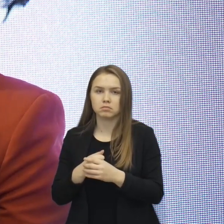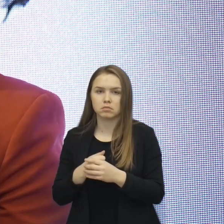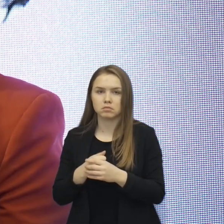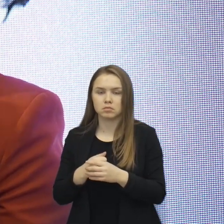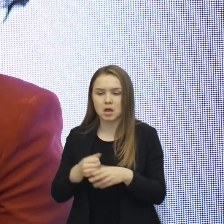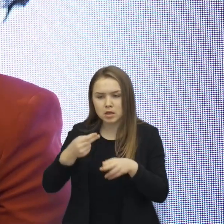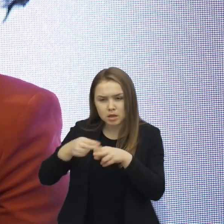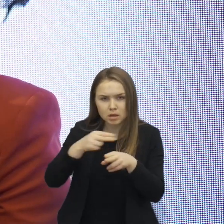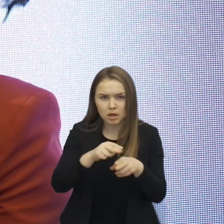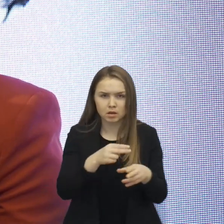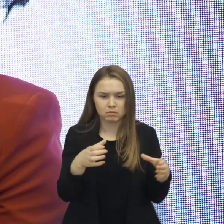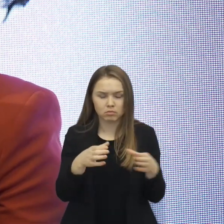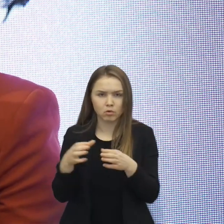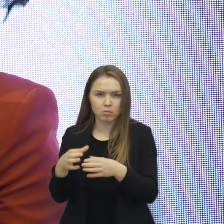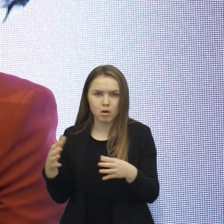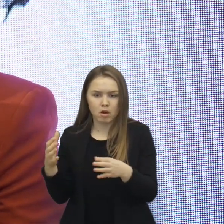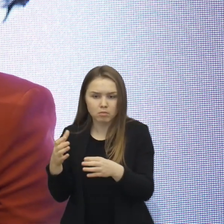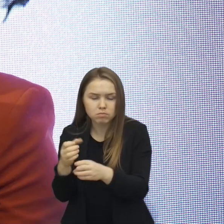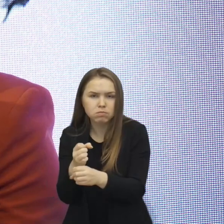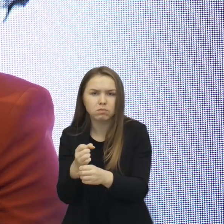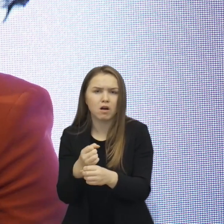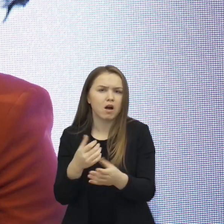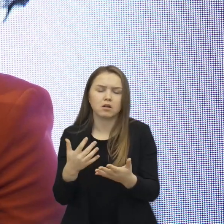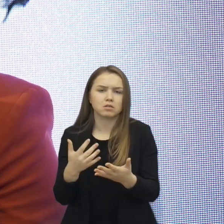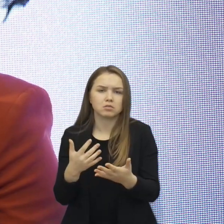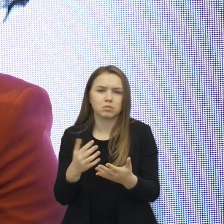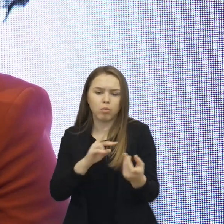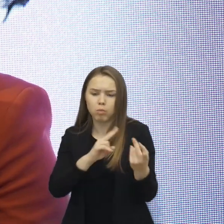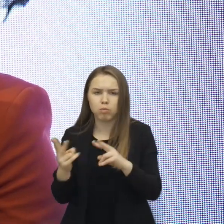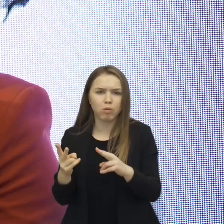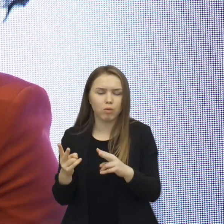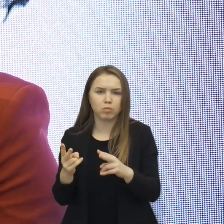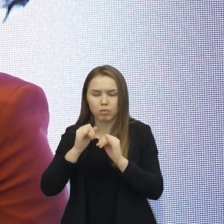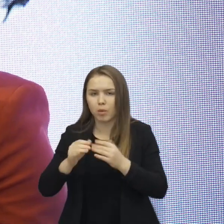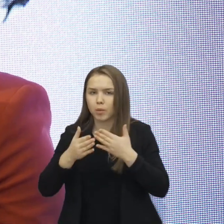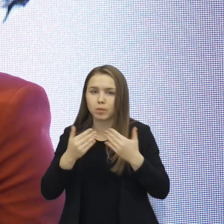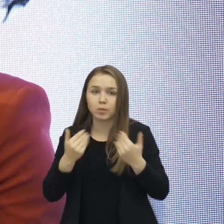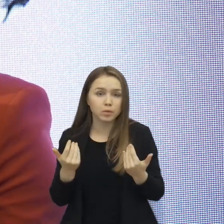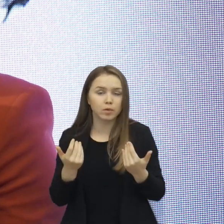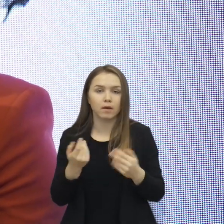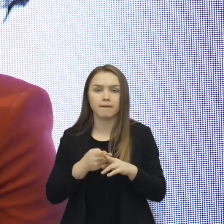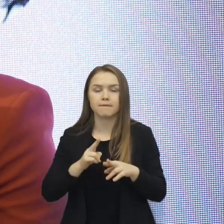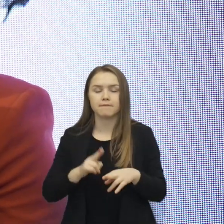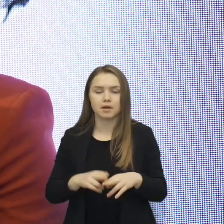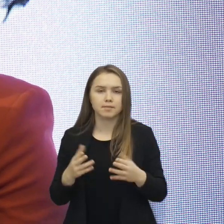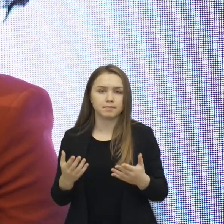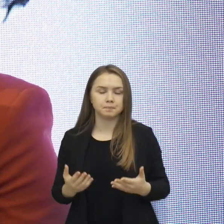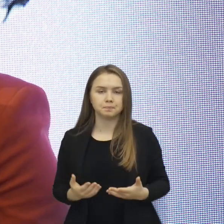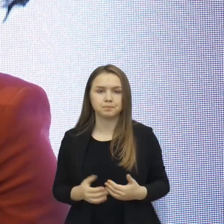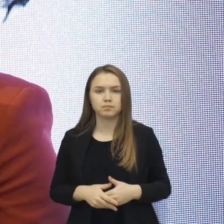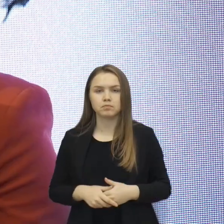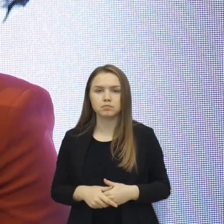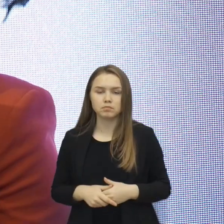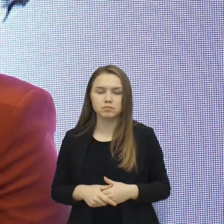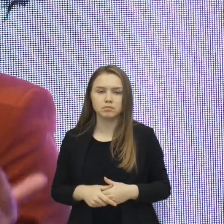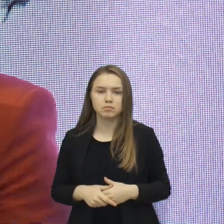iš nieko kito, nieko nepamažintų. Tai iš esmės tokio atstovėjimo ir